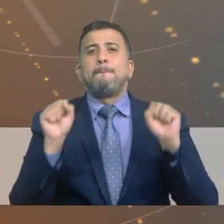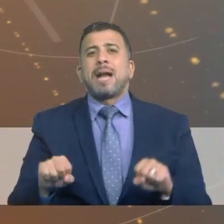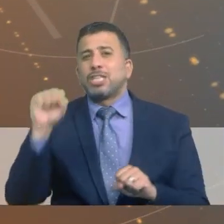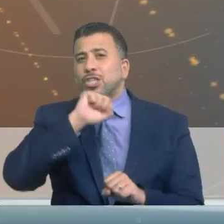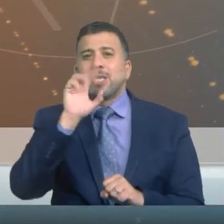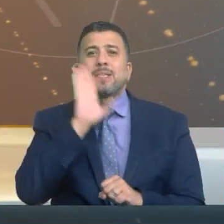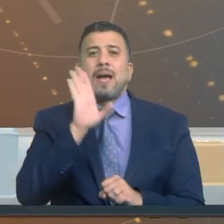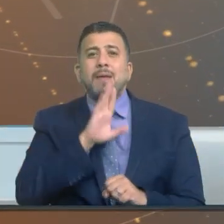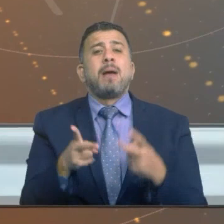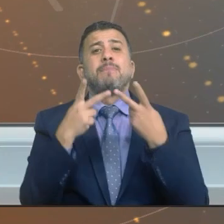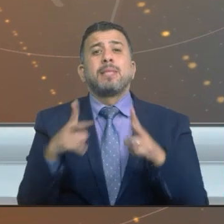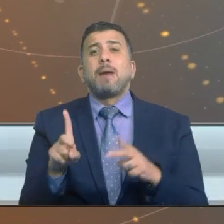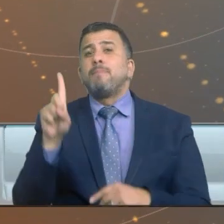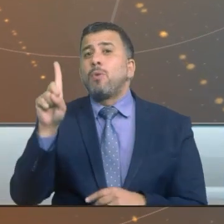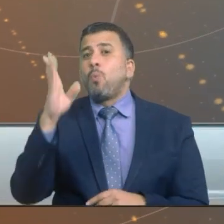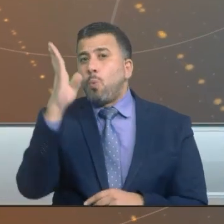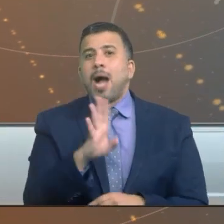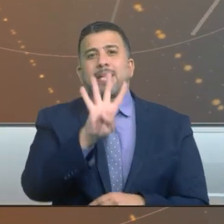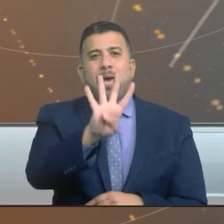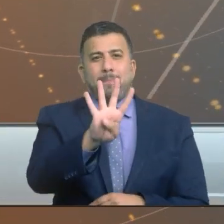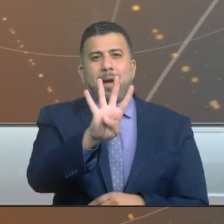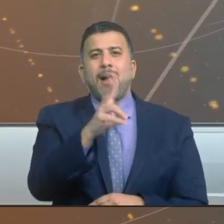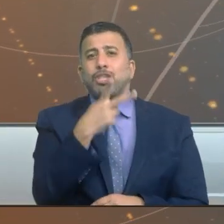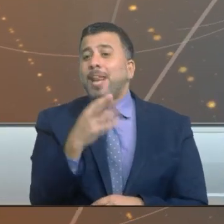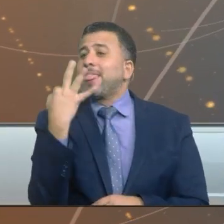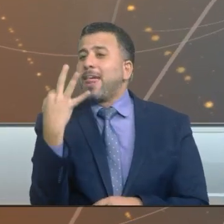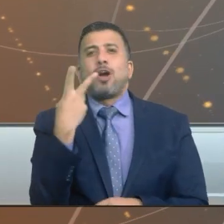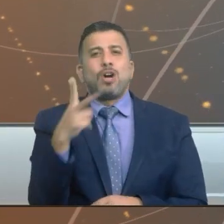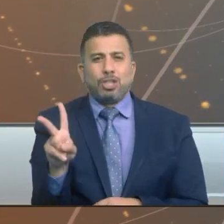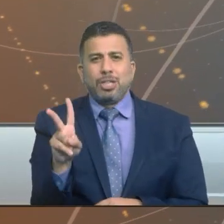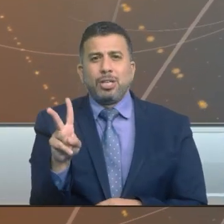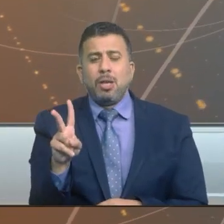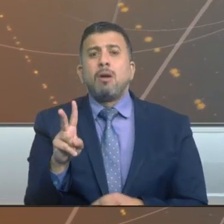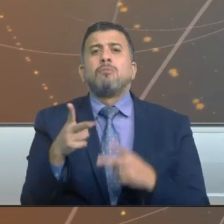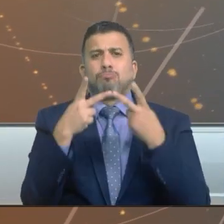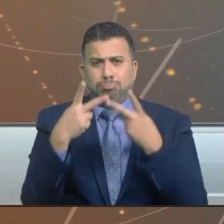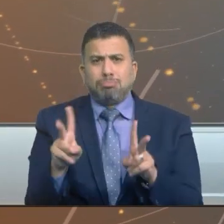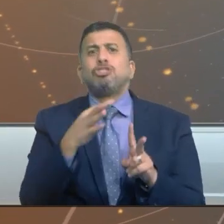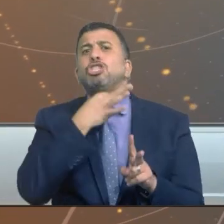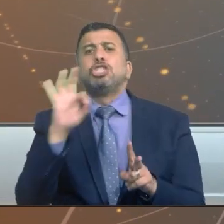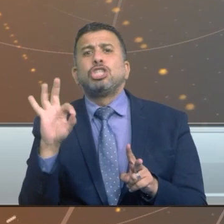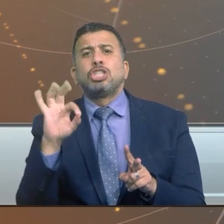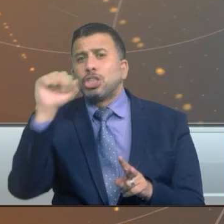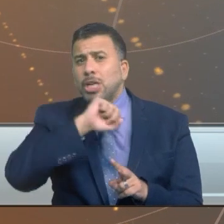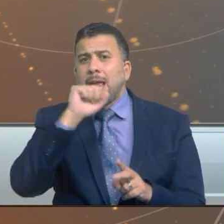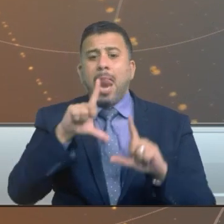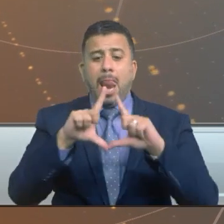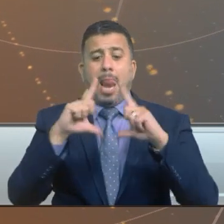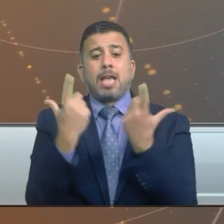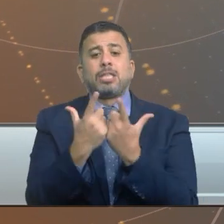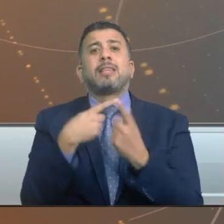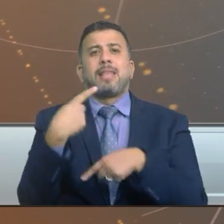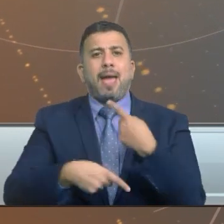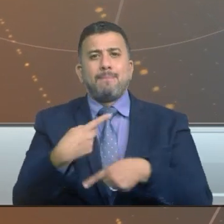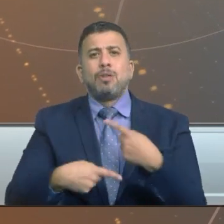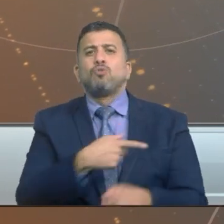مجلس الشارقه للتعليم ابتداء من الاول من ابريل 2023 وتنشؤ في اماره الشارقه لجنه